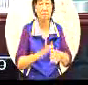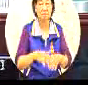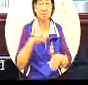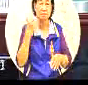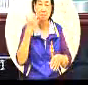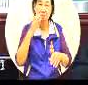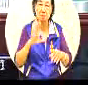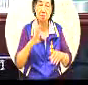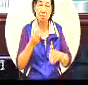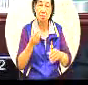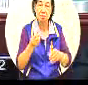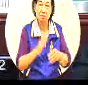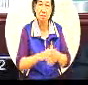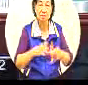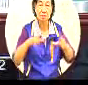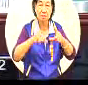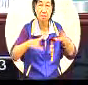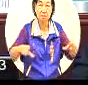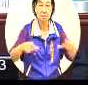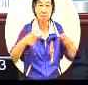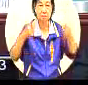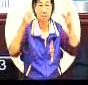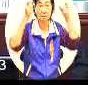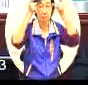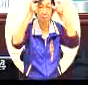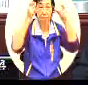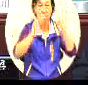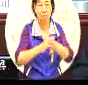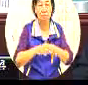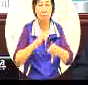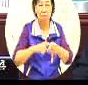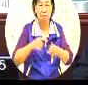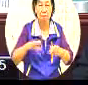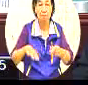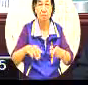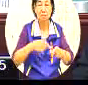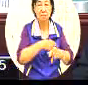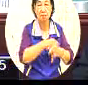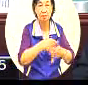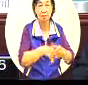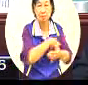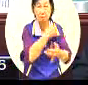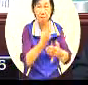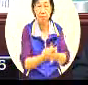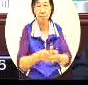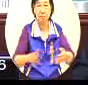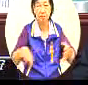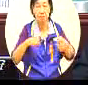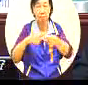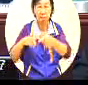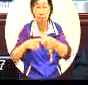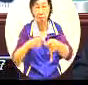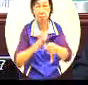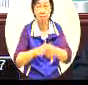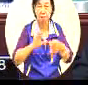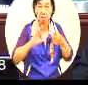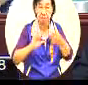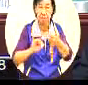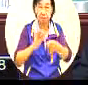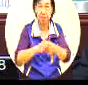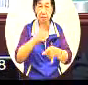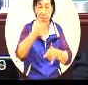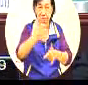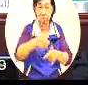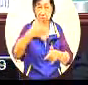样联合，我们当时大概可以达到50%几，大概一个进步的城市。但是现在